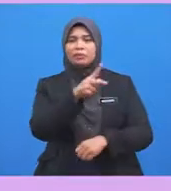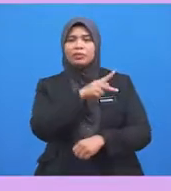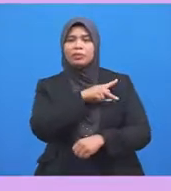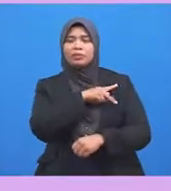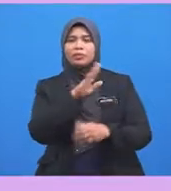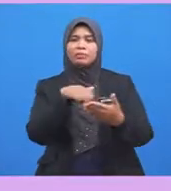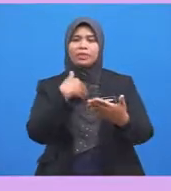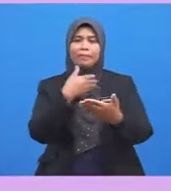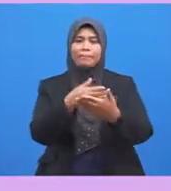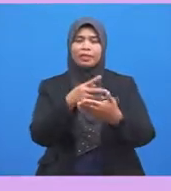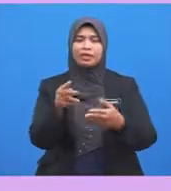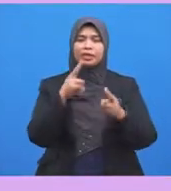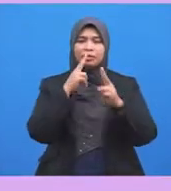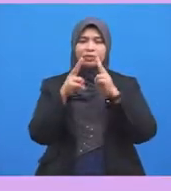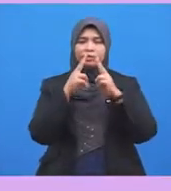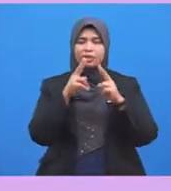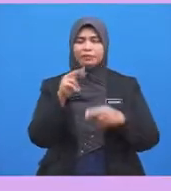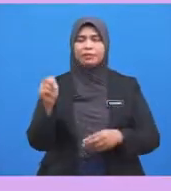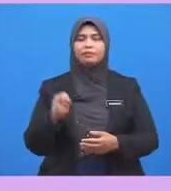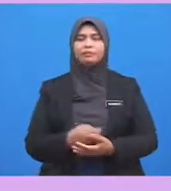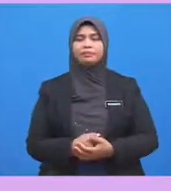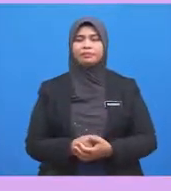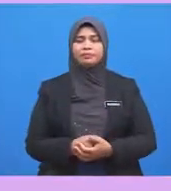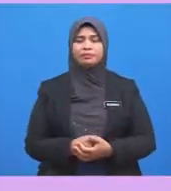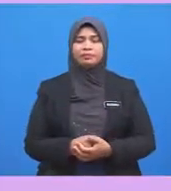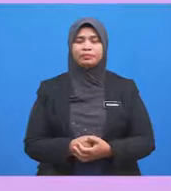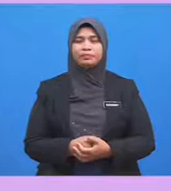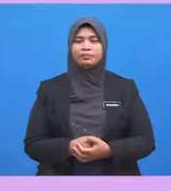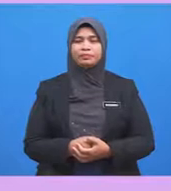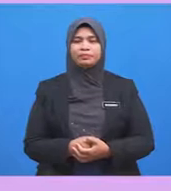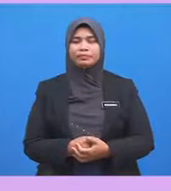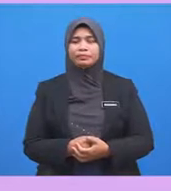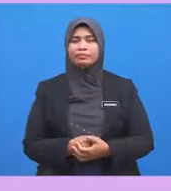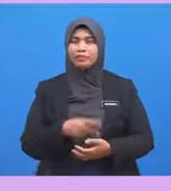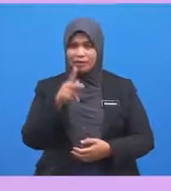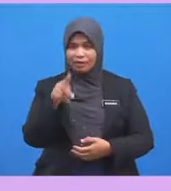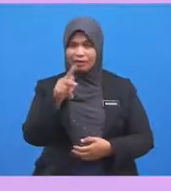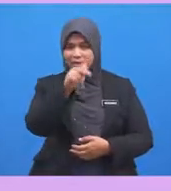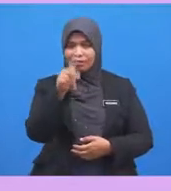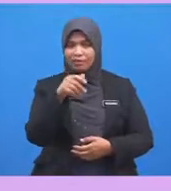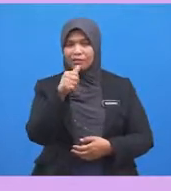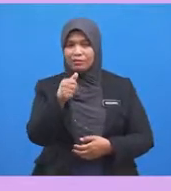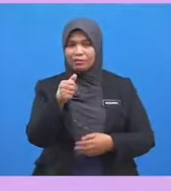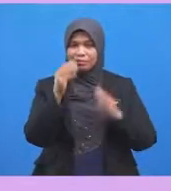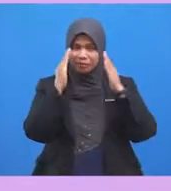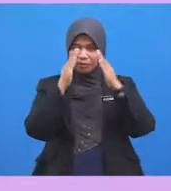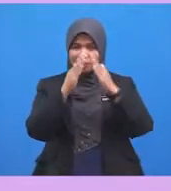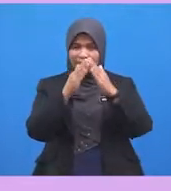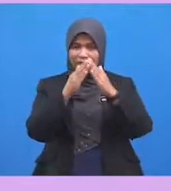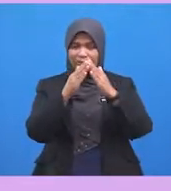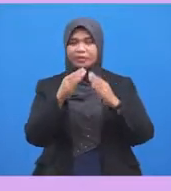pengerusi menyampaikan ucapan. Amy, pernahkah kamu menumpukan